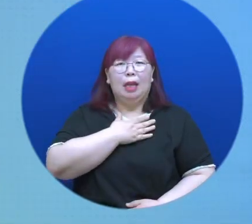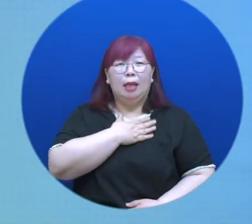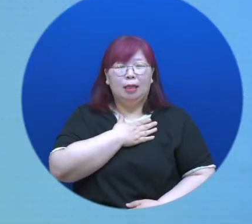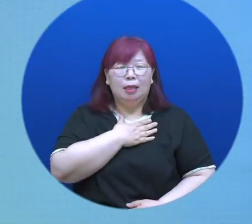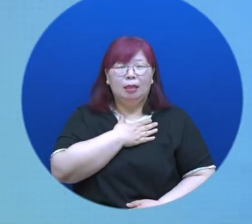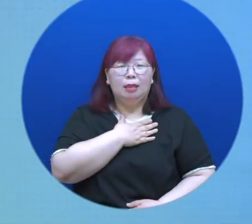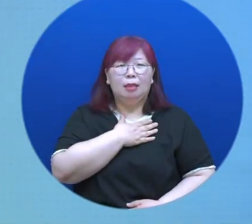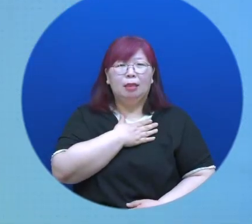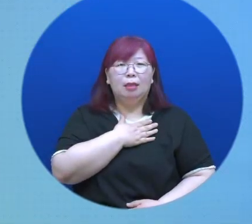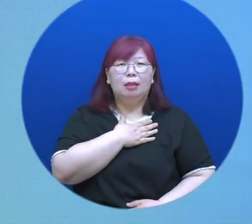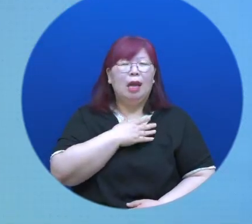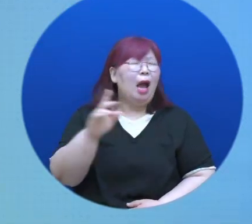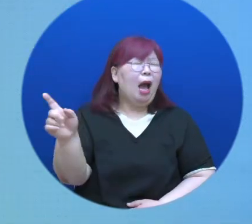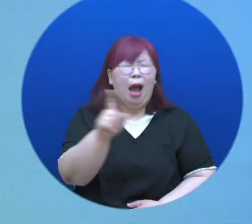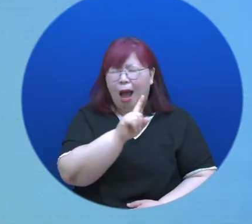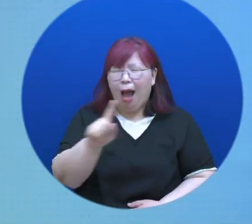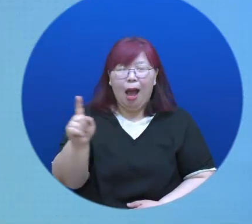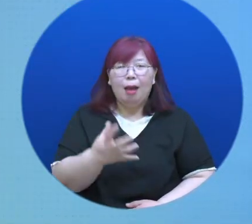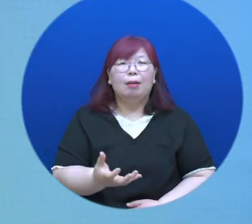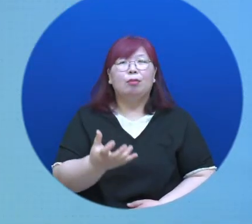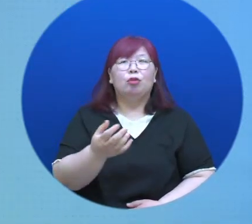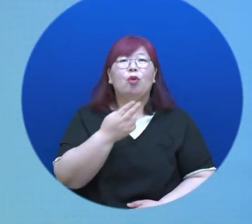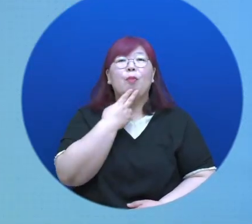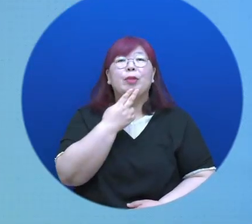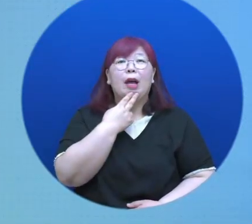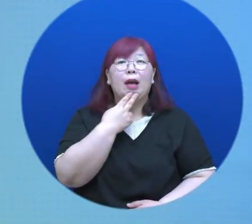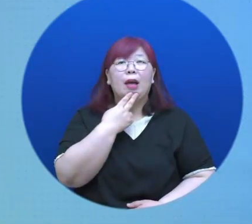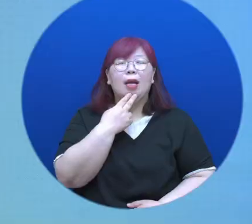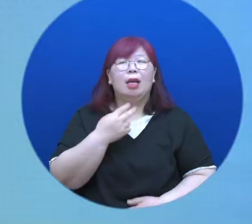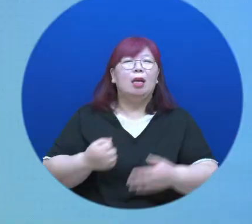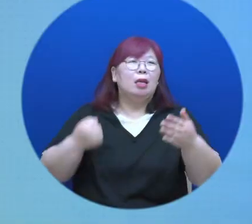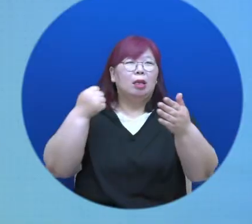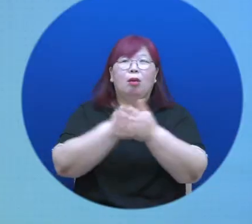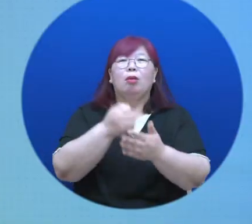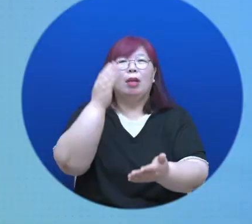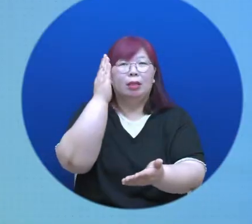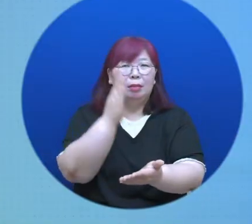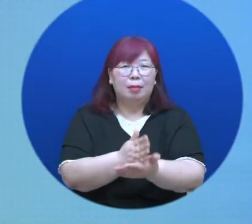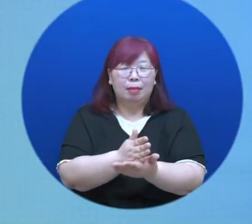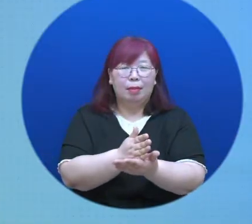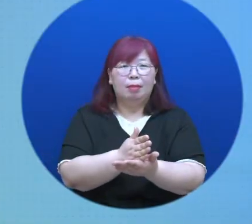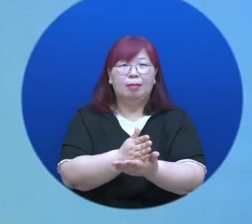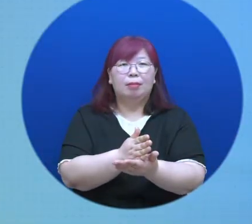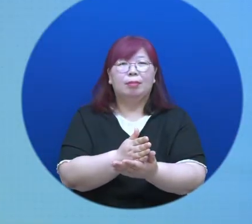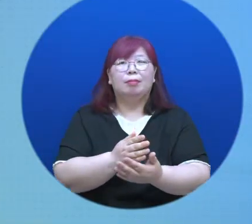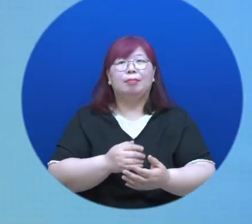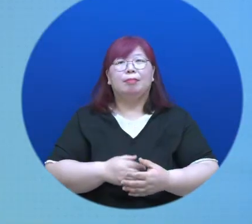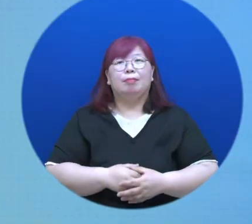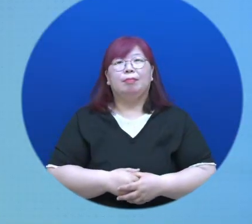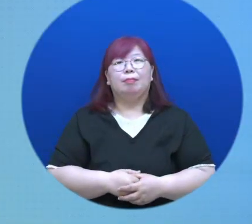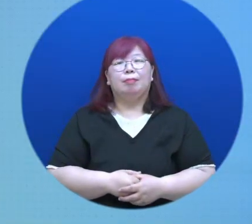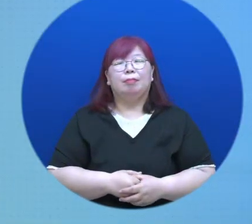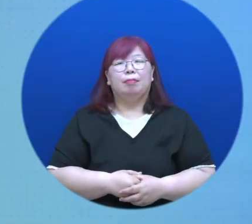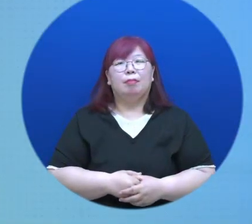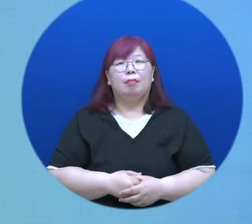나에게는 아무도 없다라고 결론 내리지 말아주시기 바랍니다.